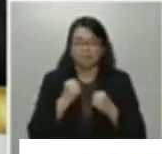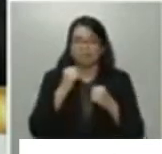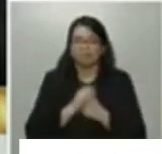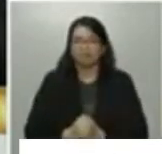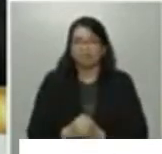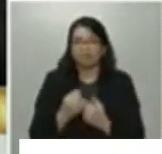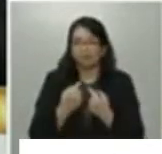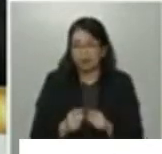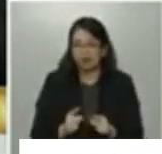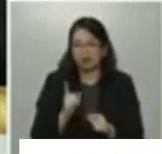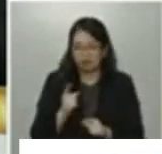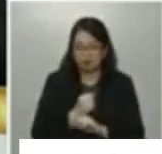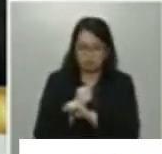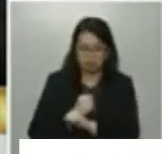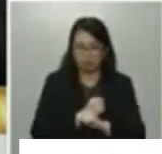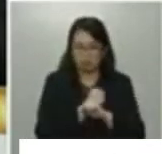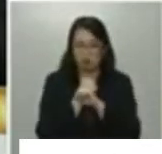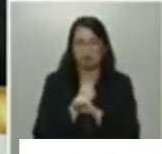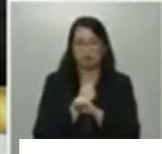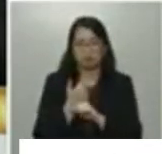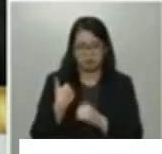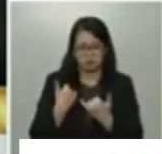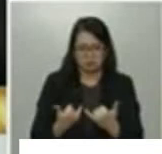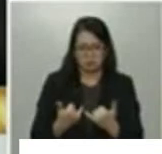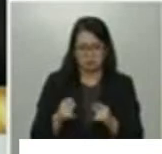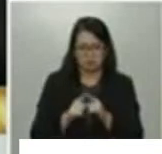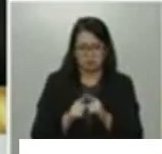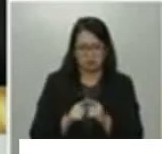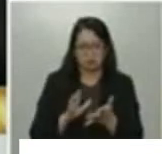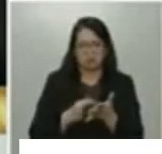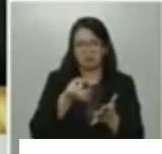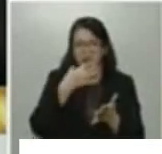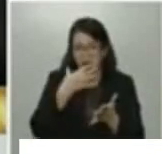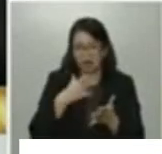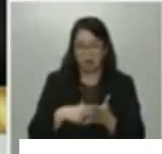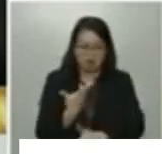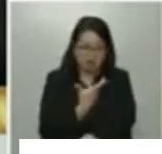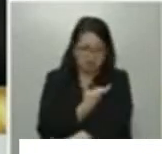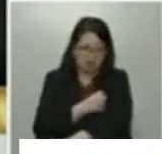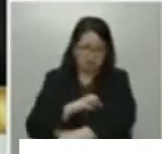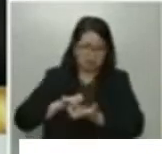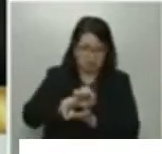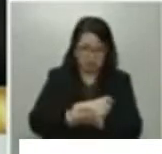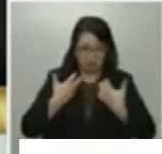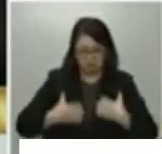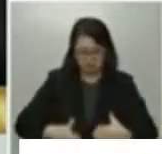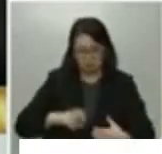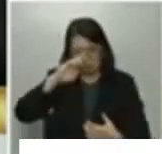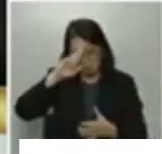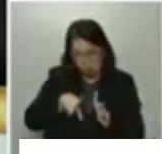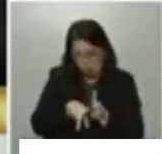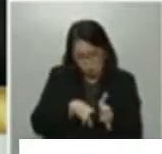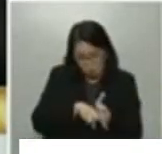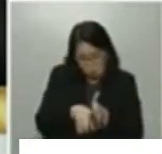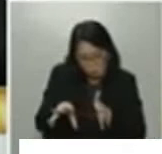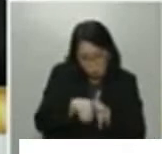ไรก็ตามยังไม่มียาฆ่าเชื้อเชื่อว่าภายในการติดต่อคราวนี้จะเดือน